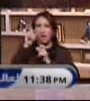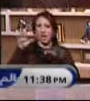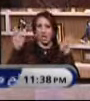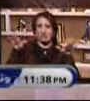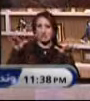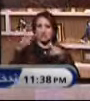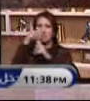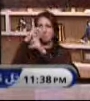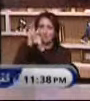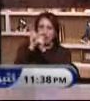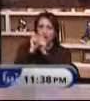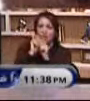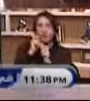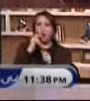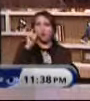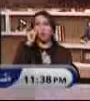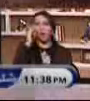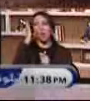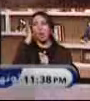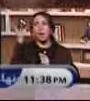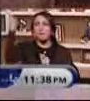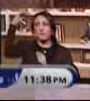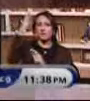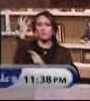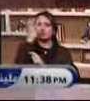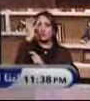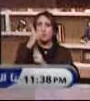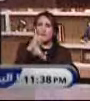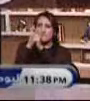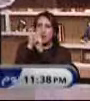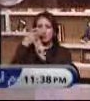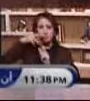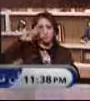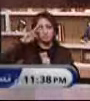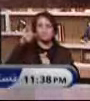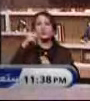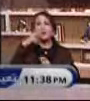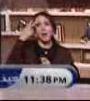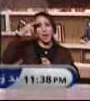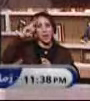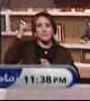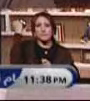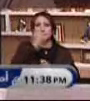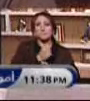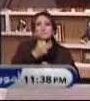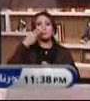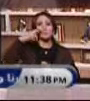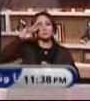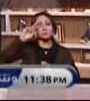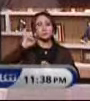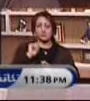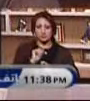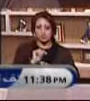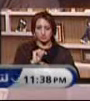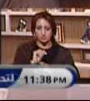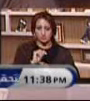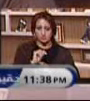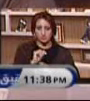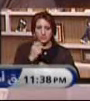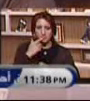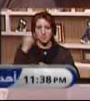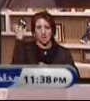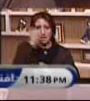شجره بقدر ده واحد نايم فوق الشجر ما خطرش ضرب الرصاصه جت في هذا قتل خطا ايه